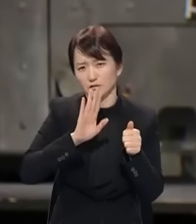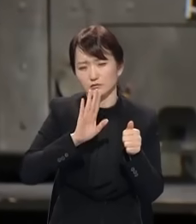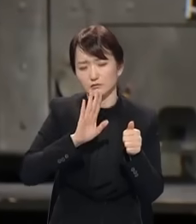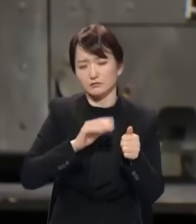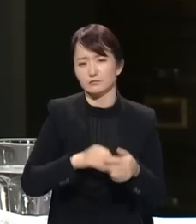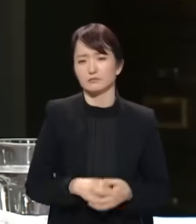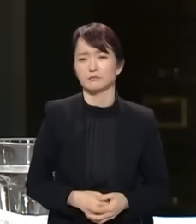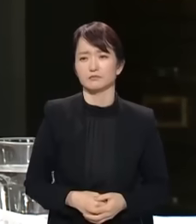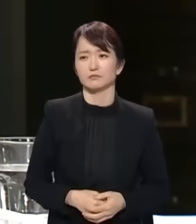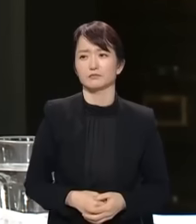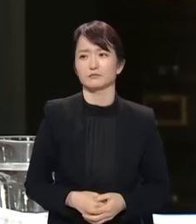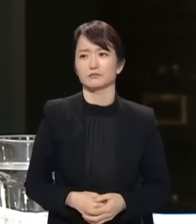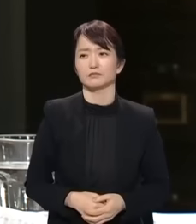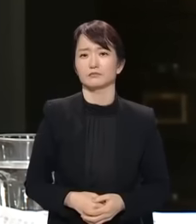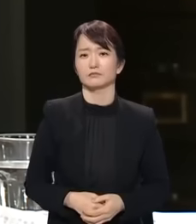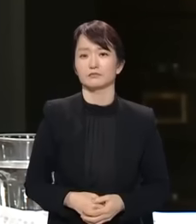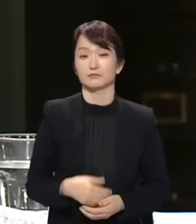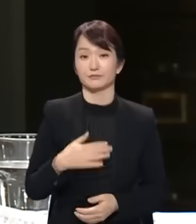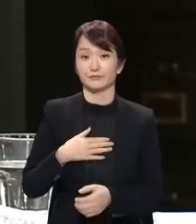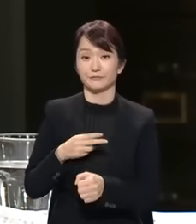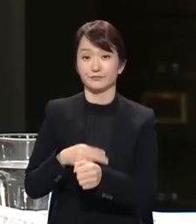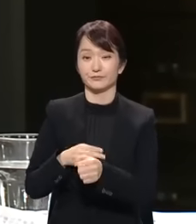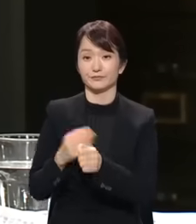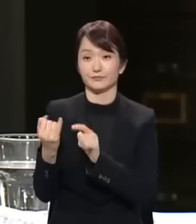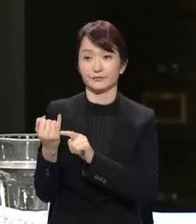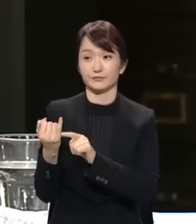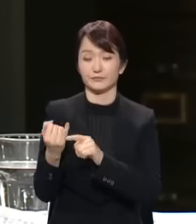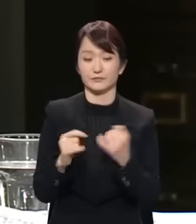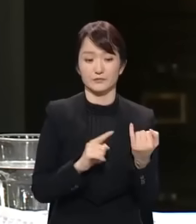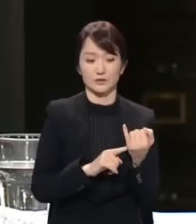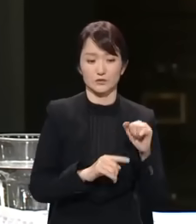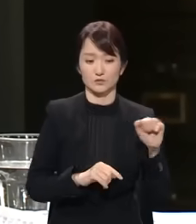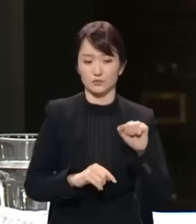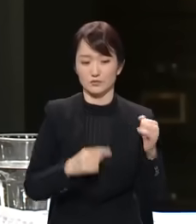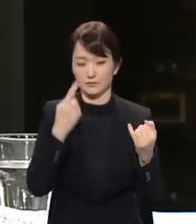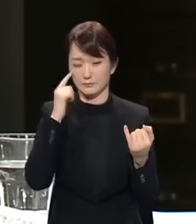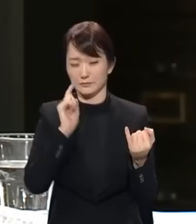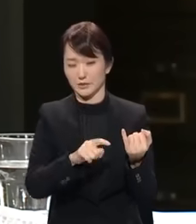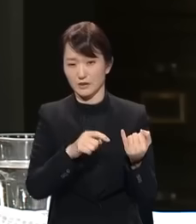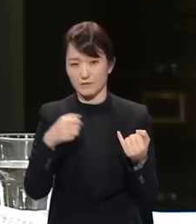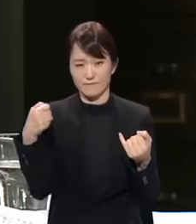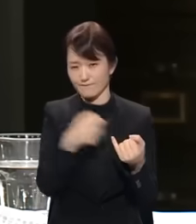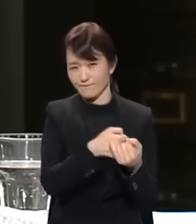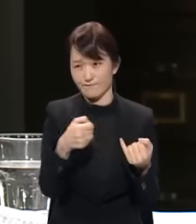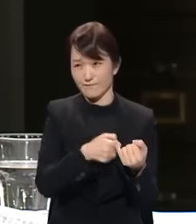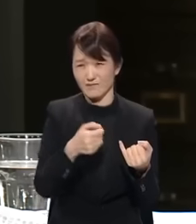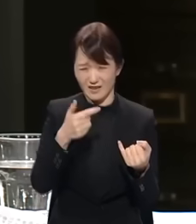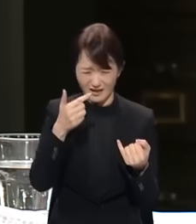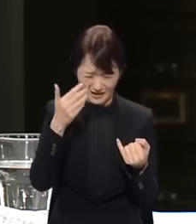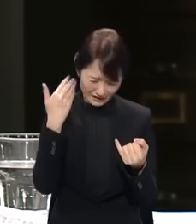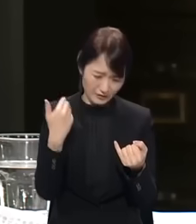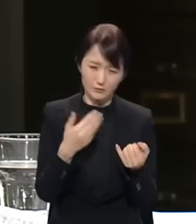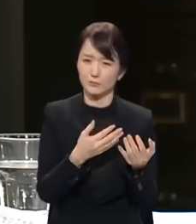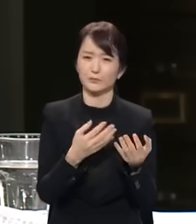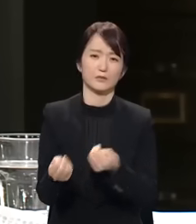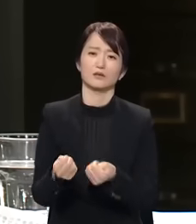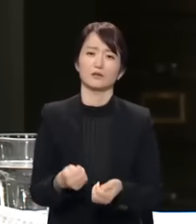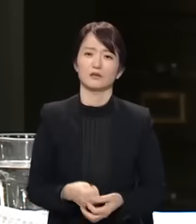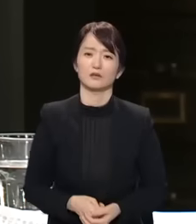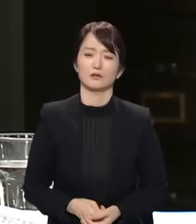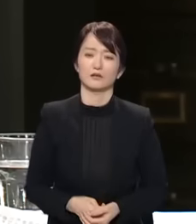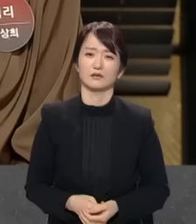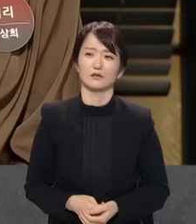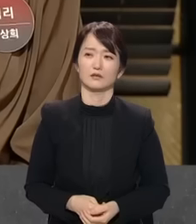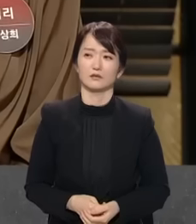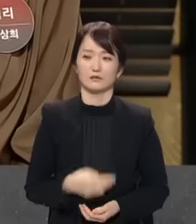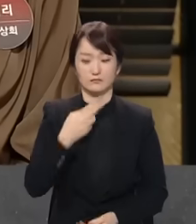자, 제가 이 교수님한테 이 여성 운전자들을 이 노린 범행들 뭐 옛날부터 너무너무 많았지 않습니까? 자,